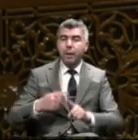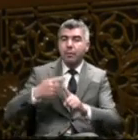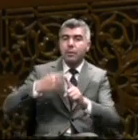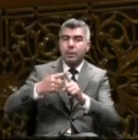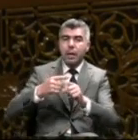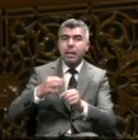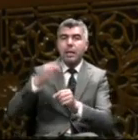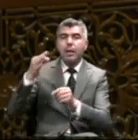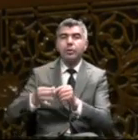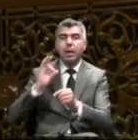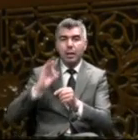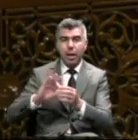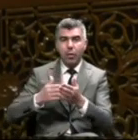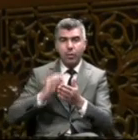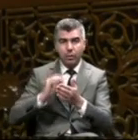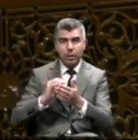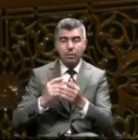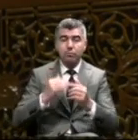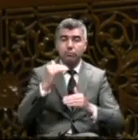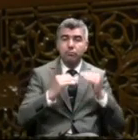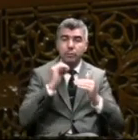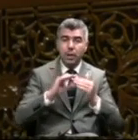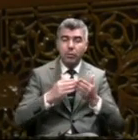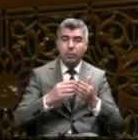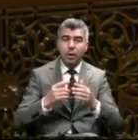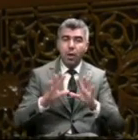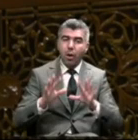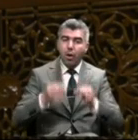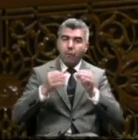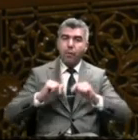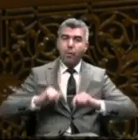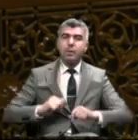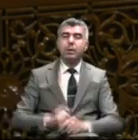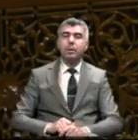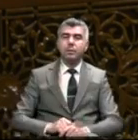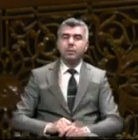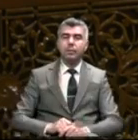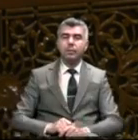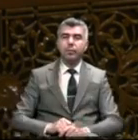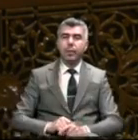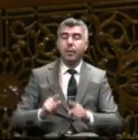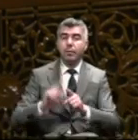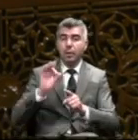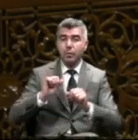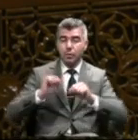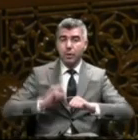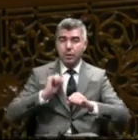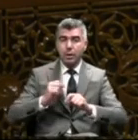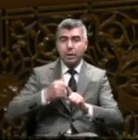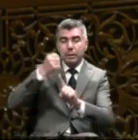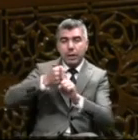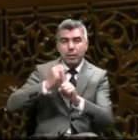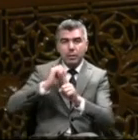من نتائج ايجابيه جدا عززت حصيله الوزاره وهي مناسبه نسمن فيها مجهوداتكم